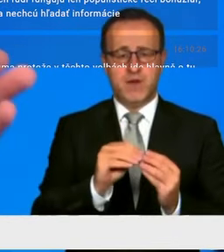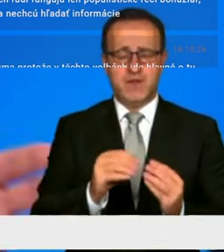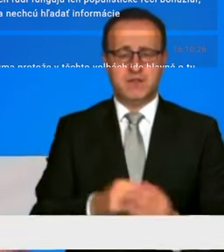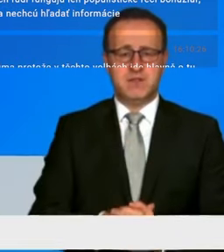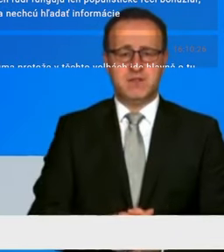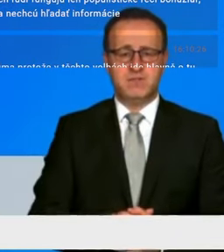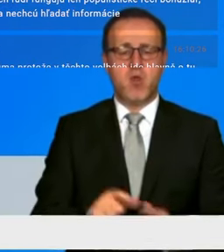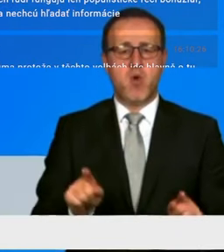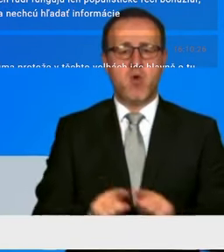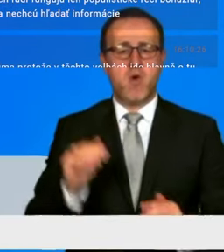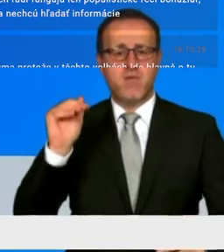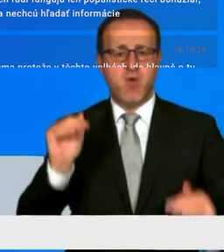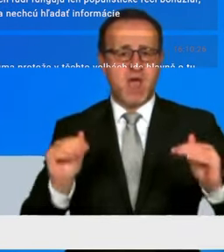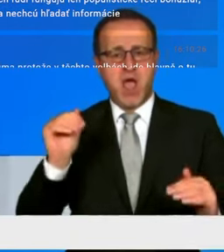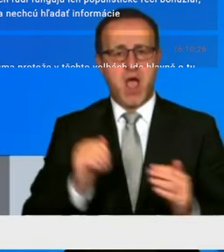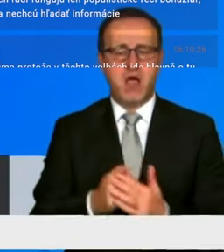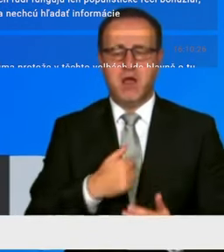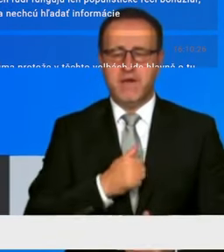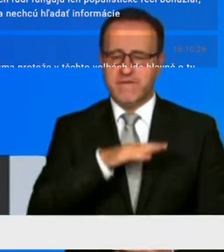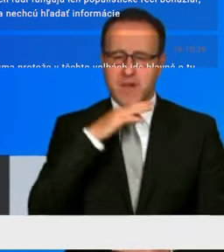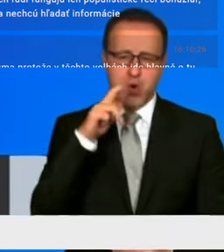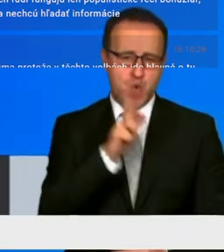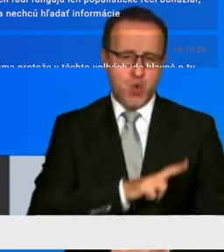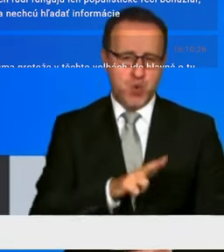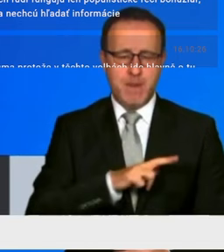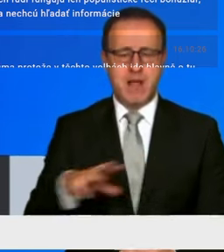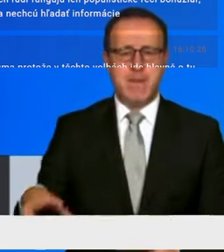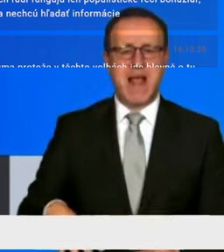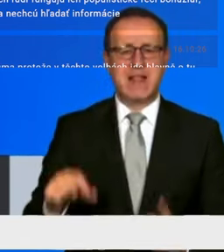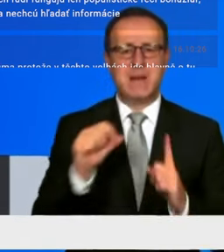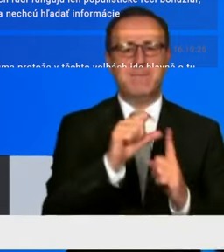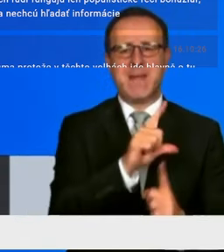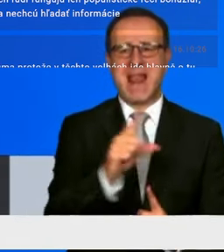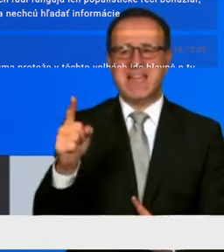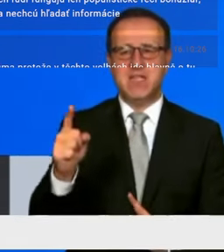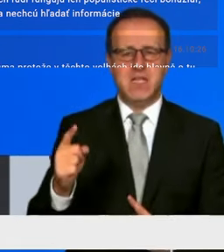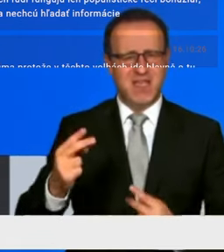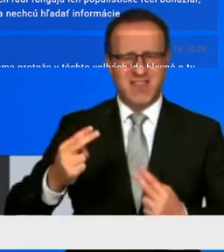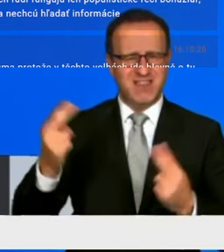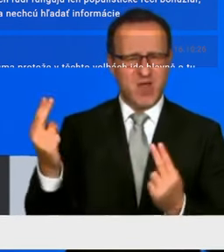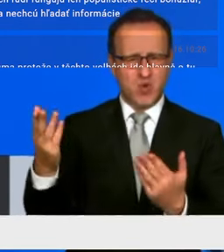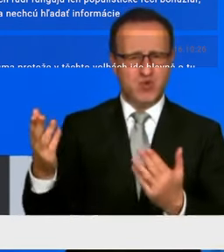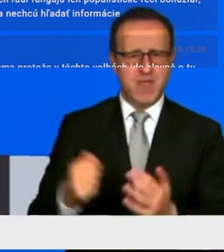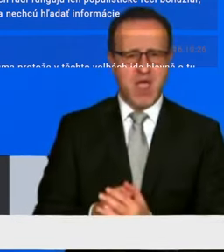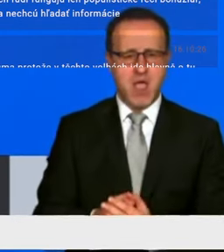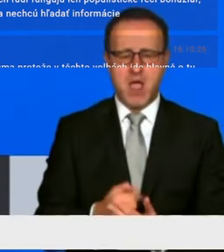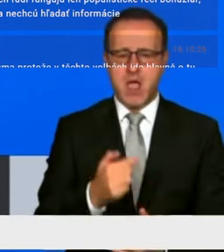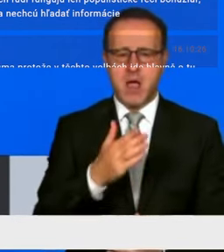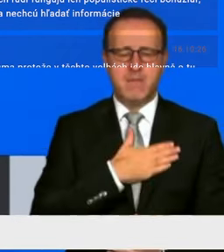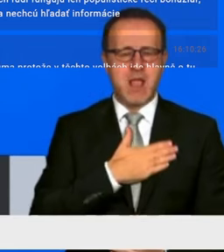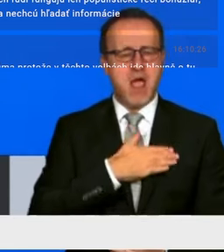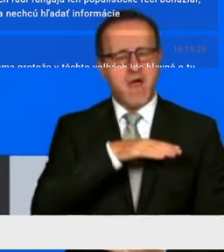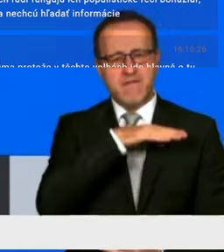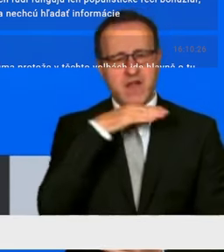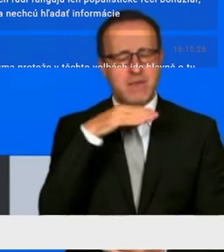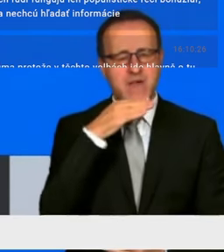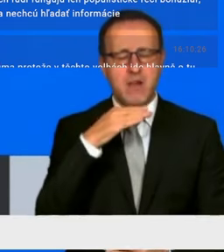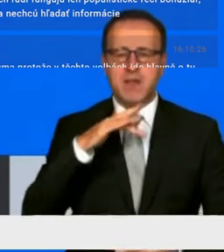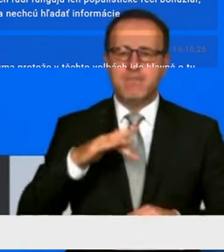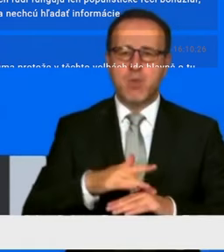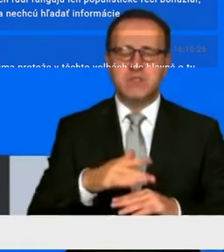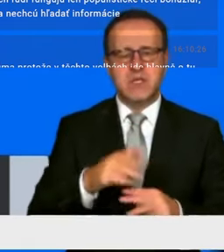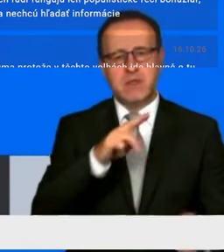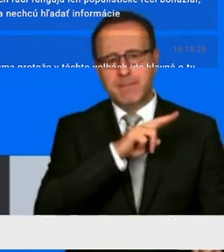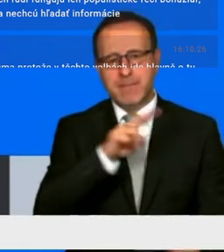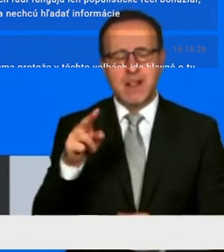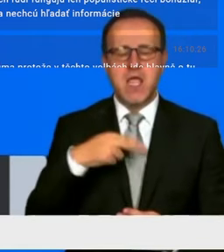k rovnováhe No mne je veľmi ľúto že tomu pán Pellegrini nerozumie ale hrozne Hrozne ma napĺňa naozaj optimizmus eh v